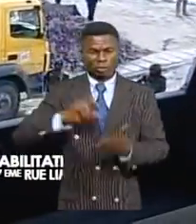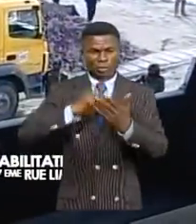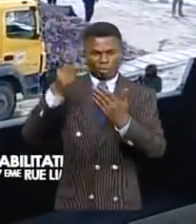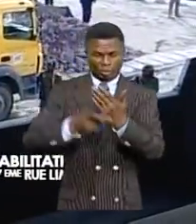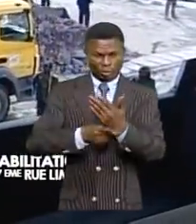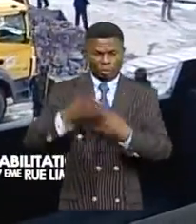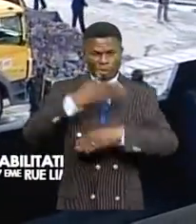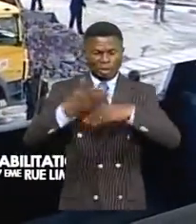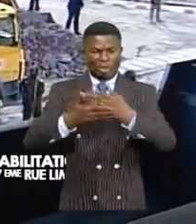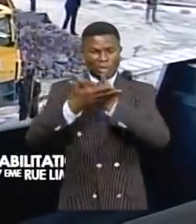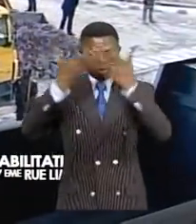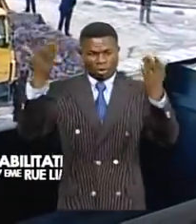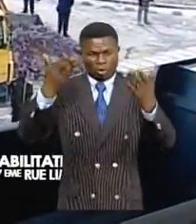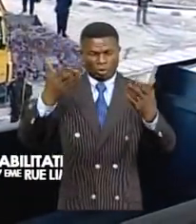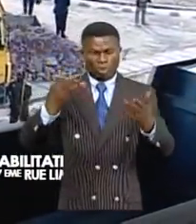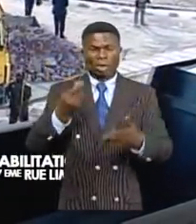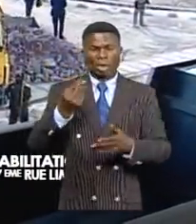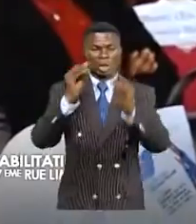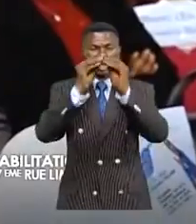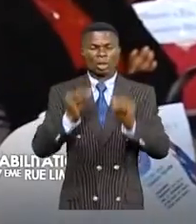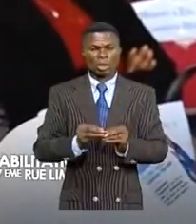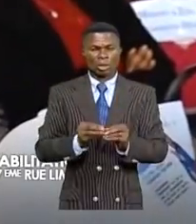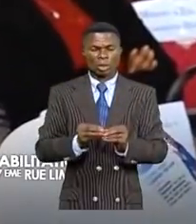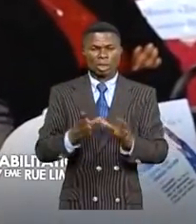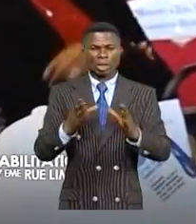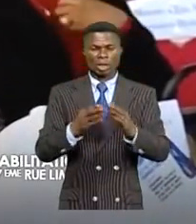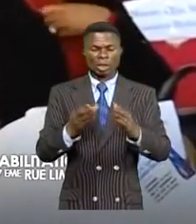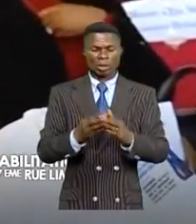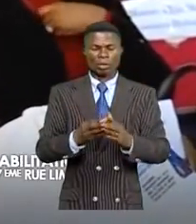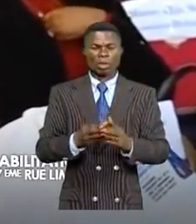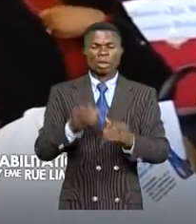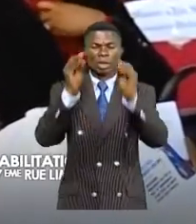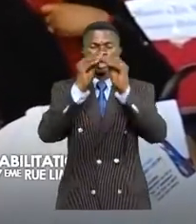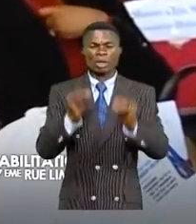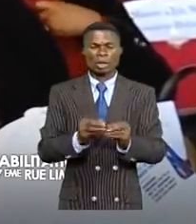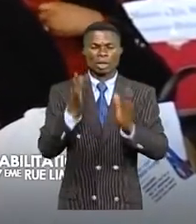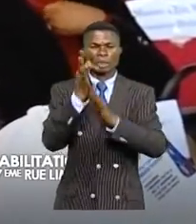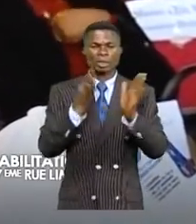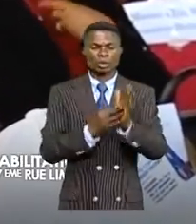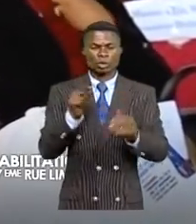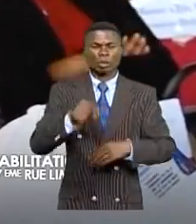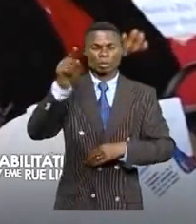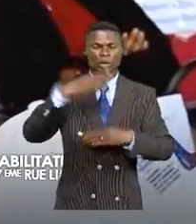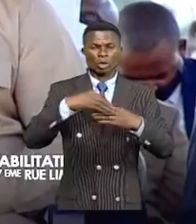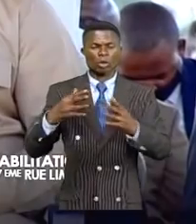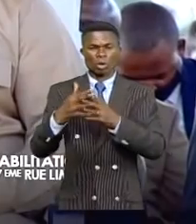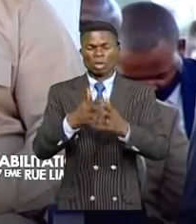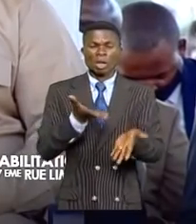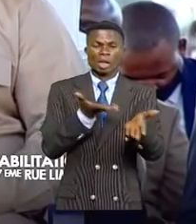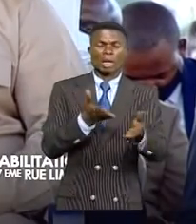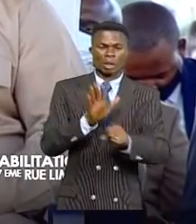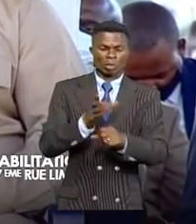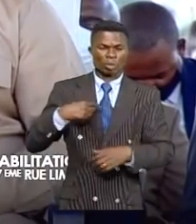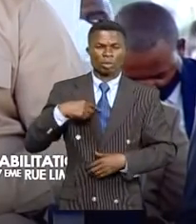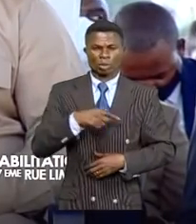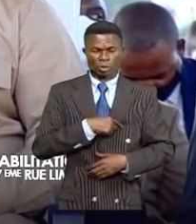construction moderne pour lequel le montage financier a été fait avec Equity Bank pour un montant de 18 millions de dollars américains va nous permettre